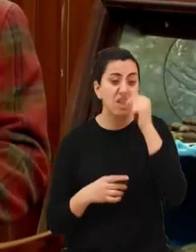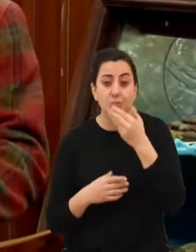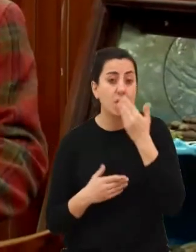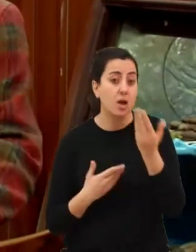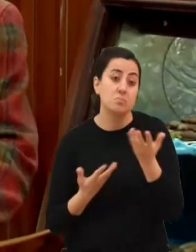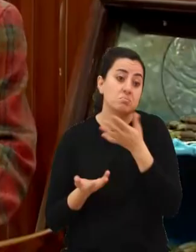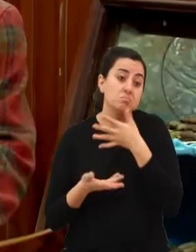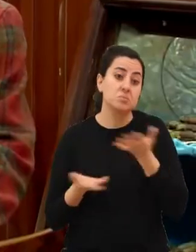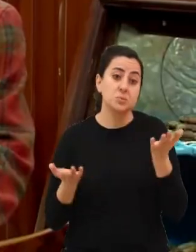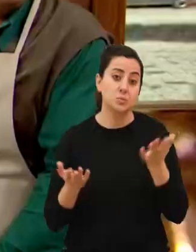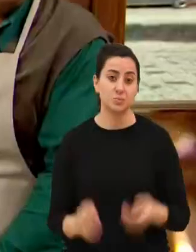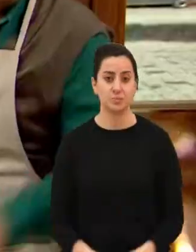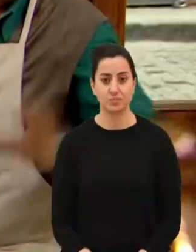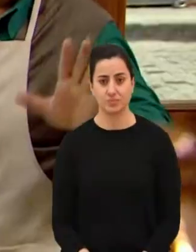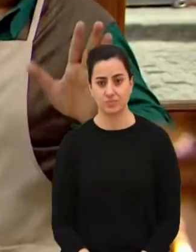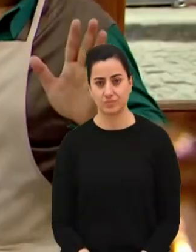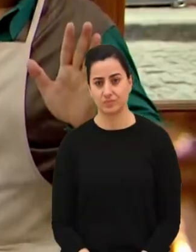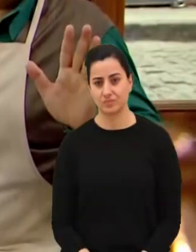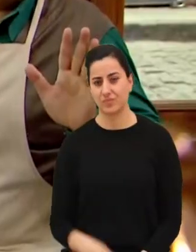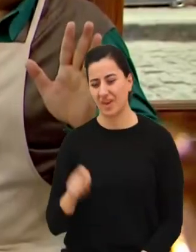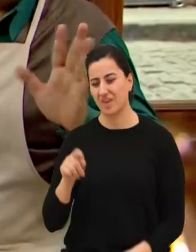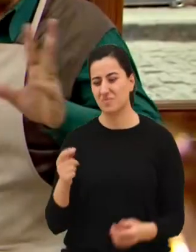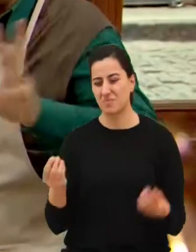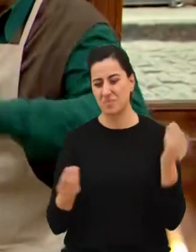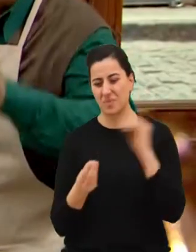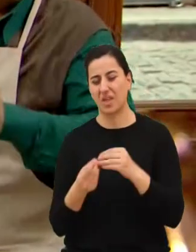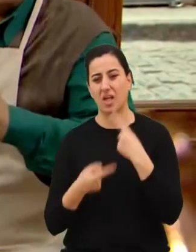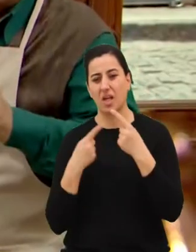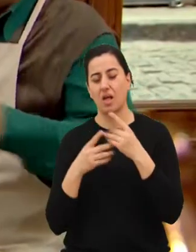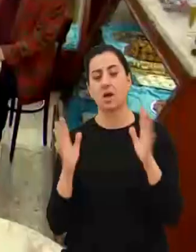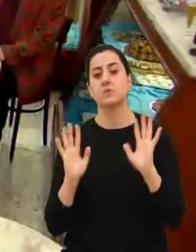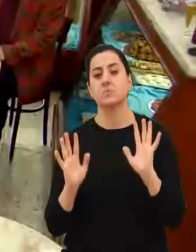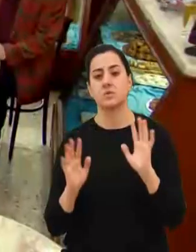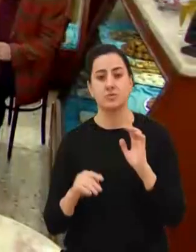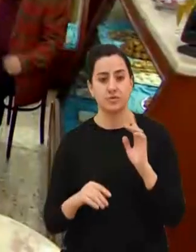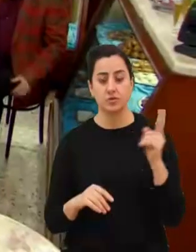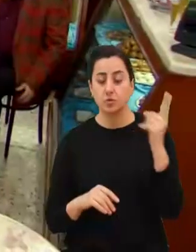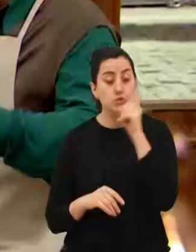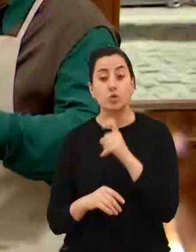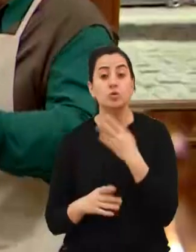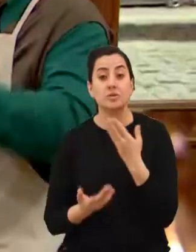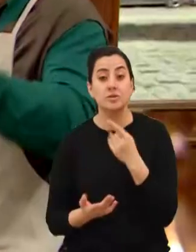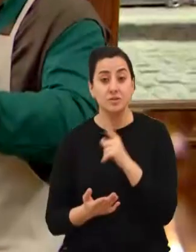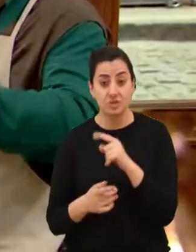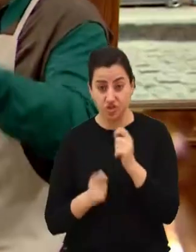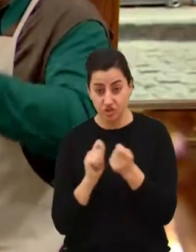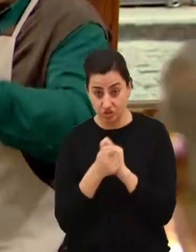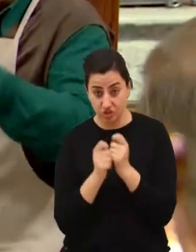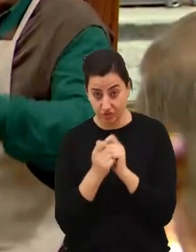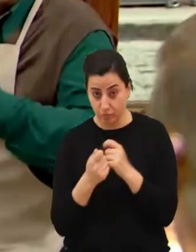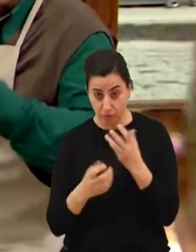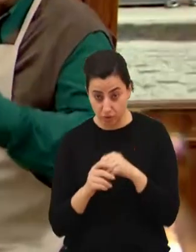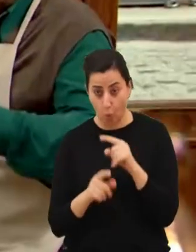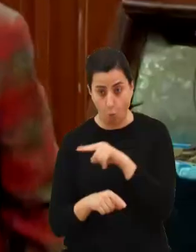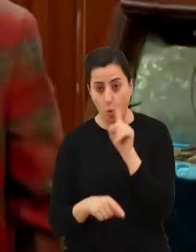nasıl duyduğuna bağlı Fehmi abi. Hemen bağıracağım gene. Hemen bağıracağım. Konuyu dağıtma. Fehmi abi şey soruyor işte o çevirtkenlik